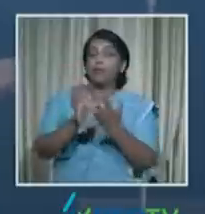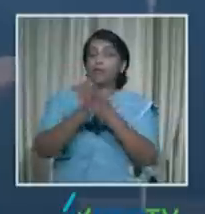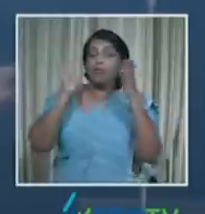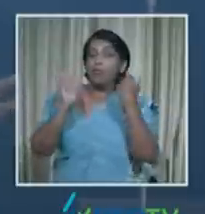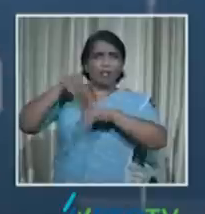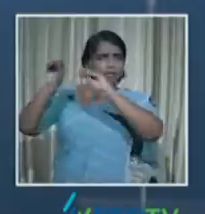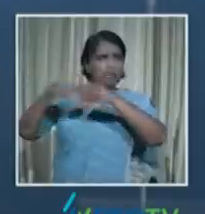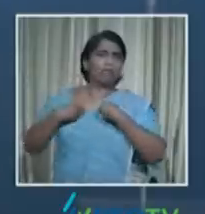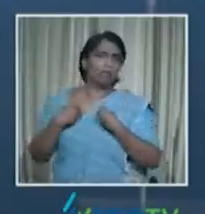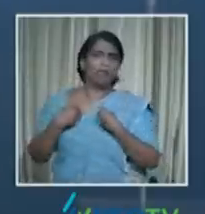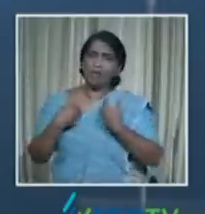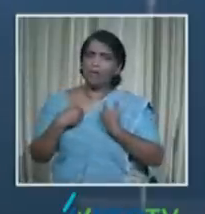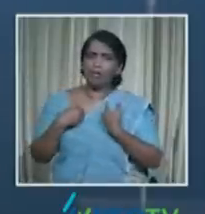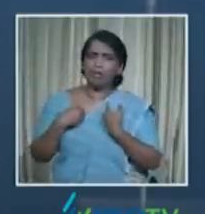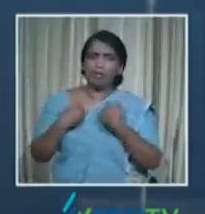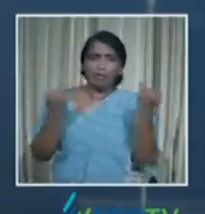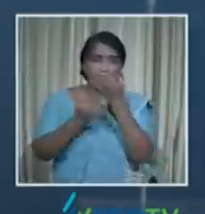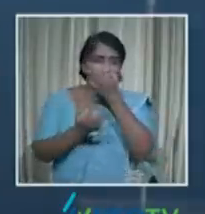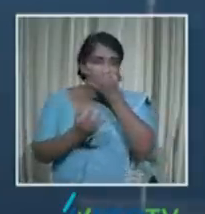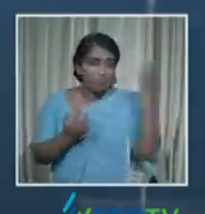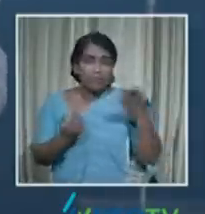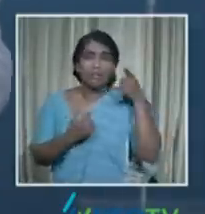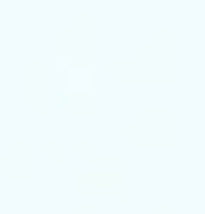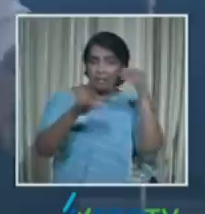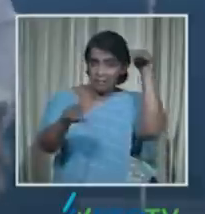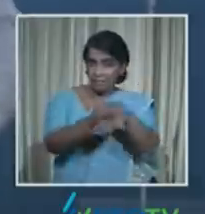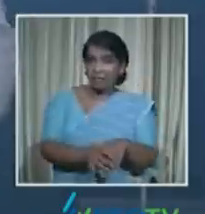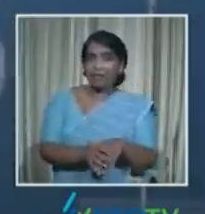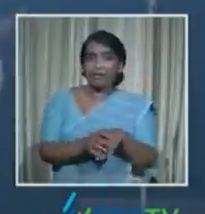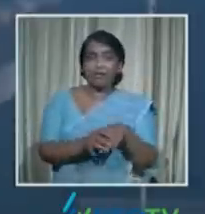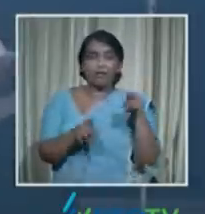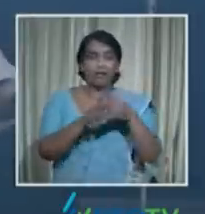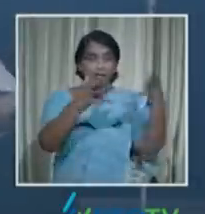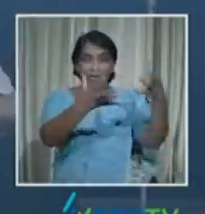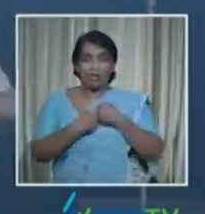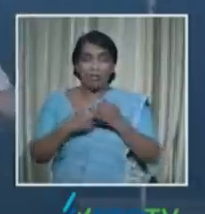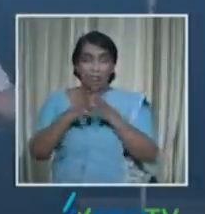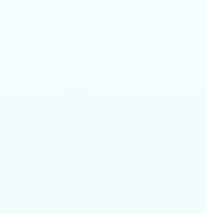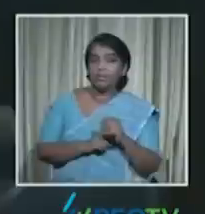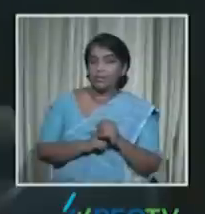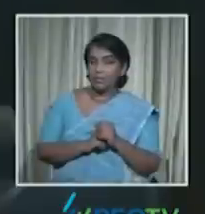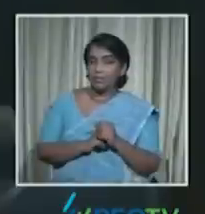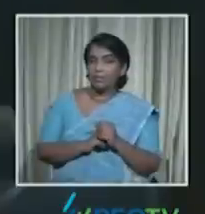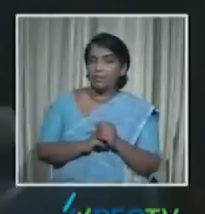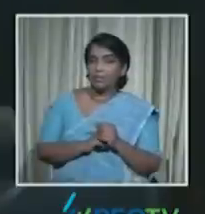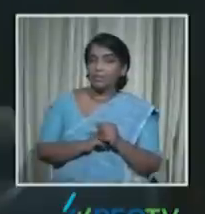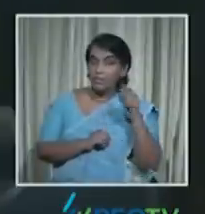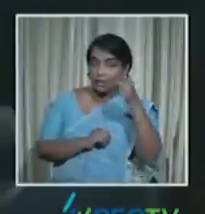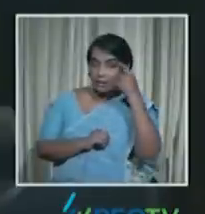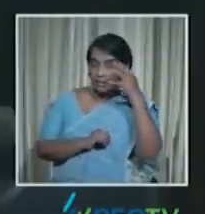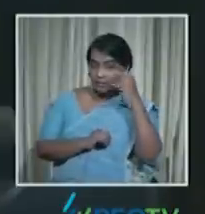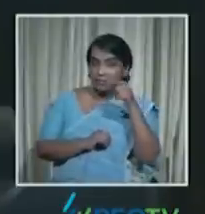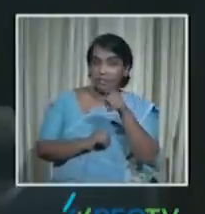අපි විපක්ෂේ අපිට මේ කුණු වෙච්ච පිළුණු වෙච්ච නරාවලේ ඉන්න ගොඩ එකතු කරගෙන බහුතර පෙන්වන්න ඕන කමක් නැහැ තමුන්නාසල හිතේ තියාගෙන